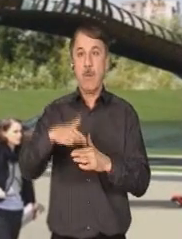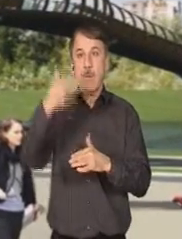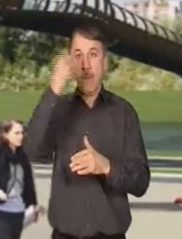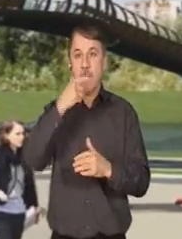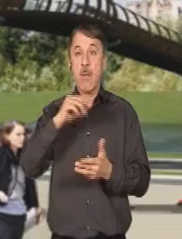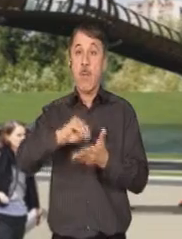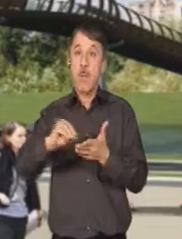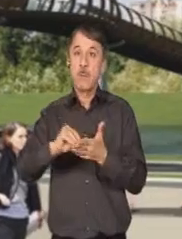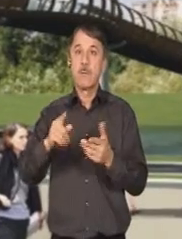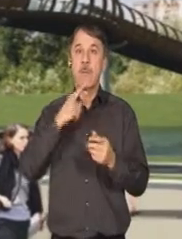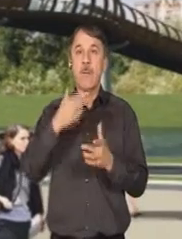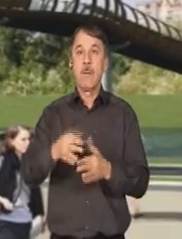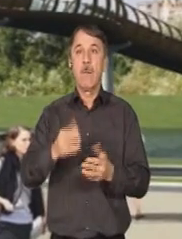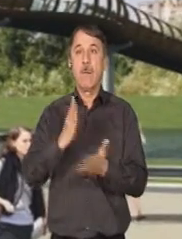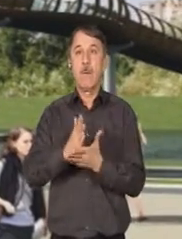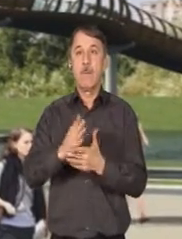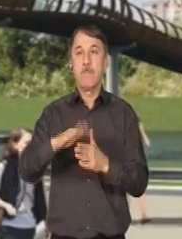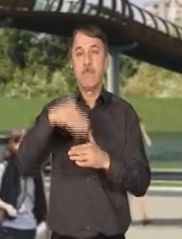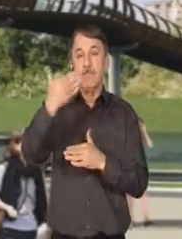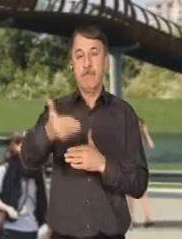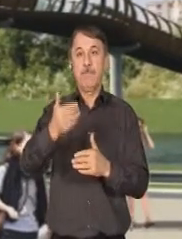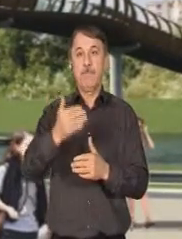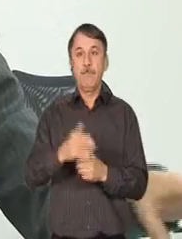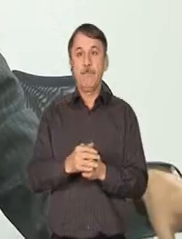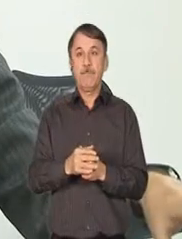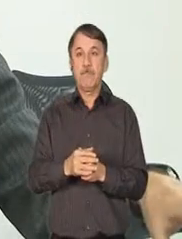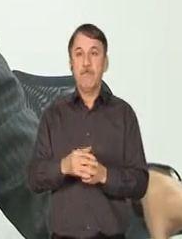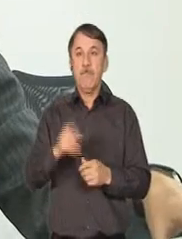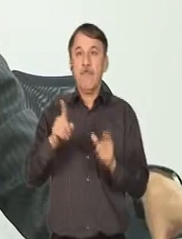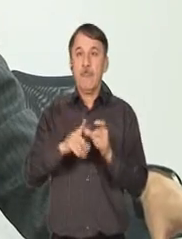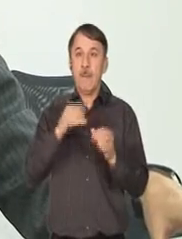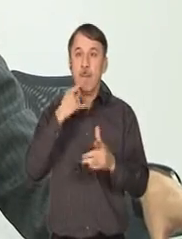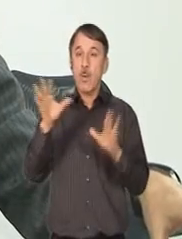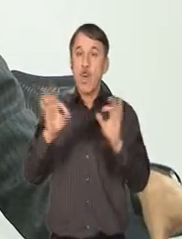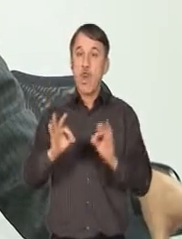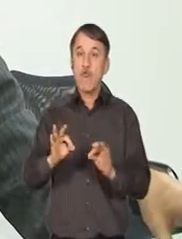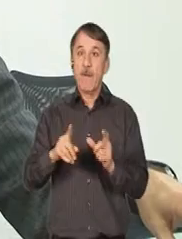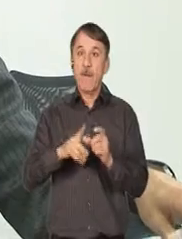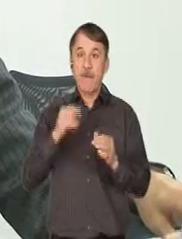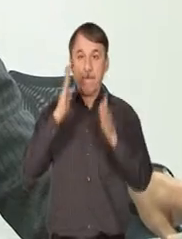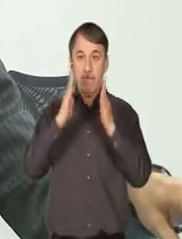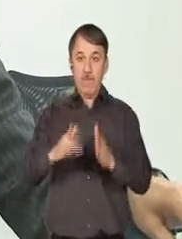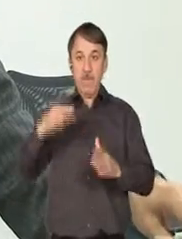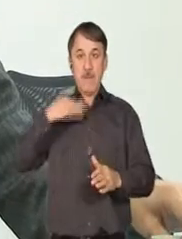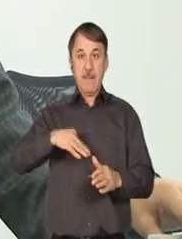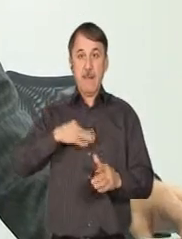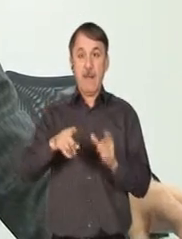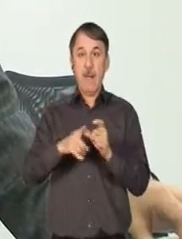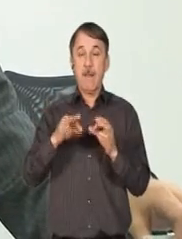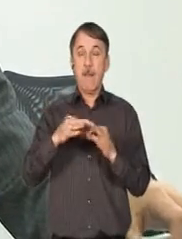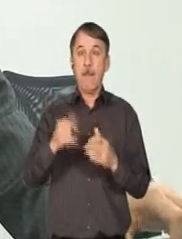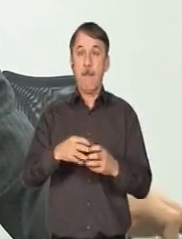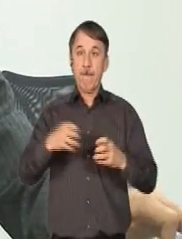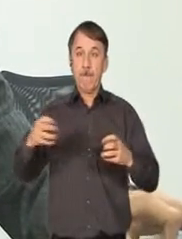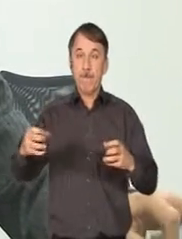radova, a očekuje se da će on biti raspisan u narednih mesec dana. I da se ta procedura oko izbora izvođača završi